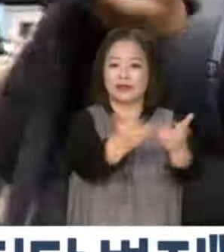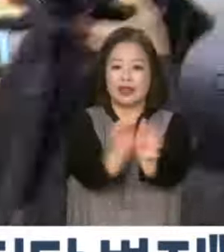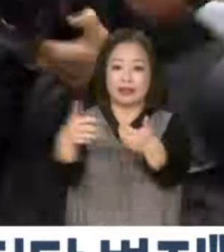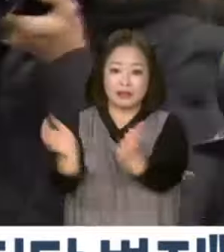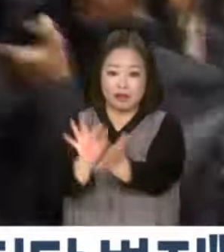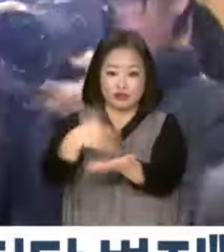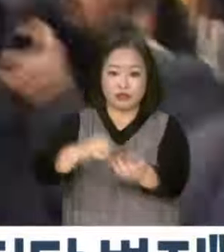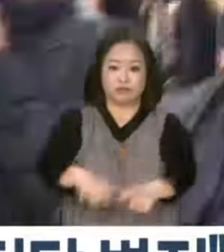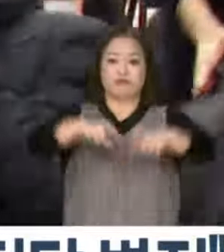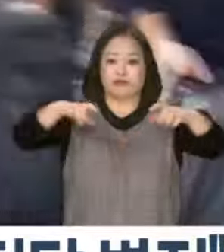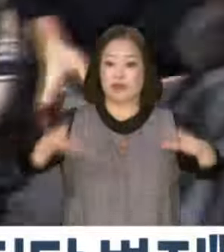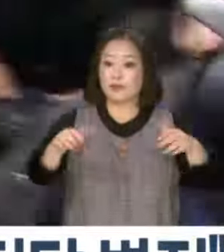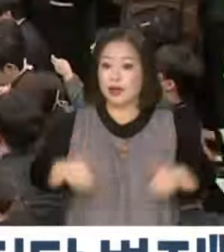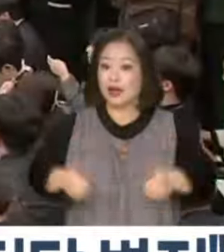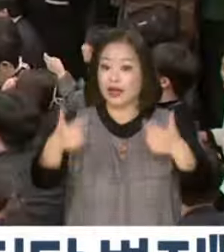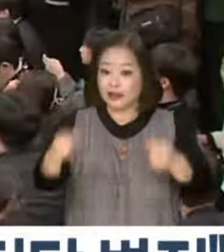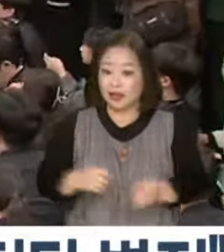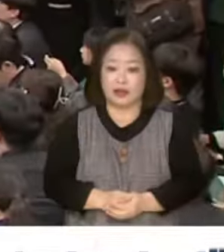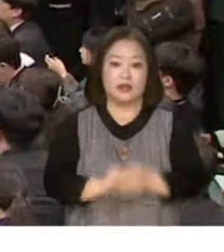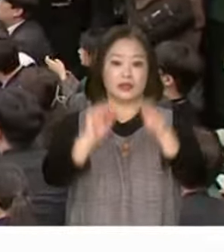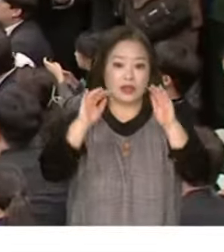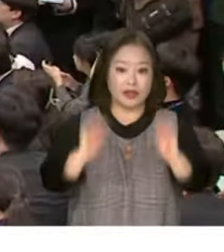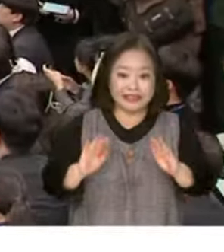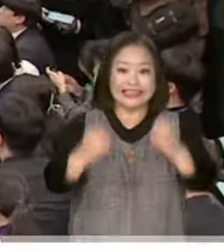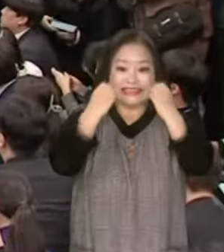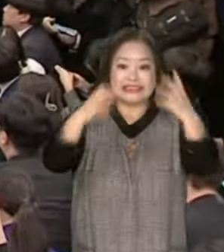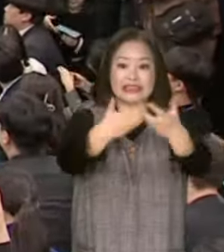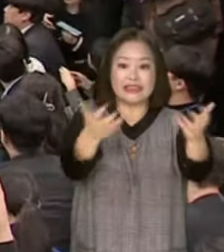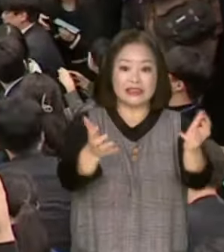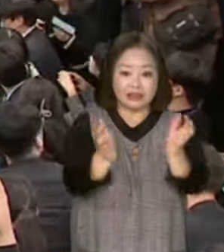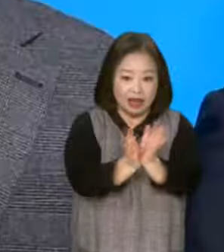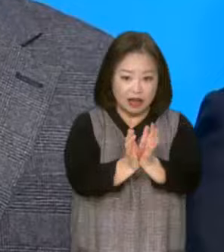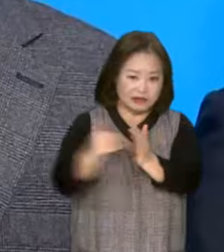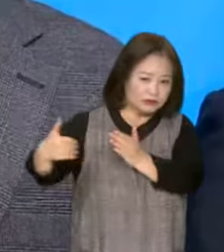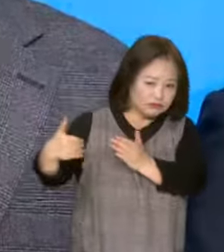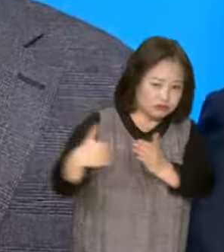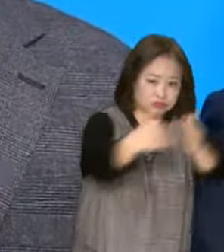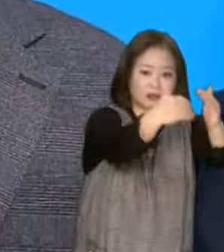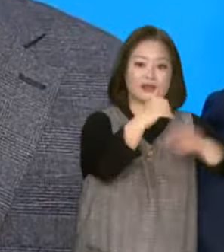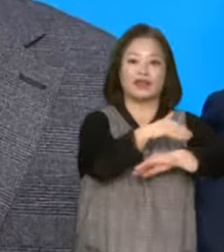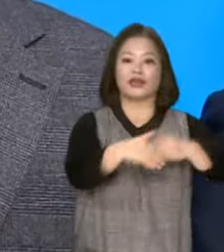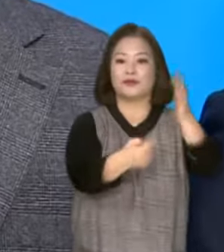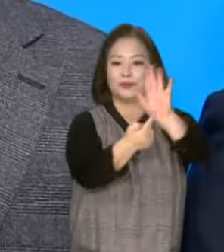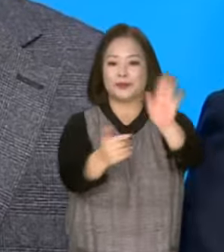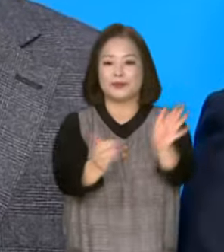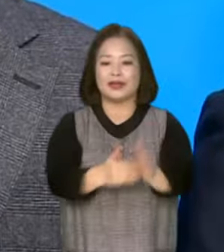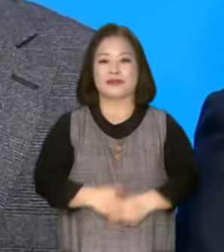대표는 앞서 기정사실화했던 신당 창당 행보를 이어갈 예정입니다.